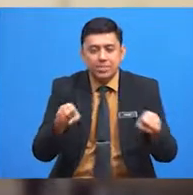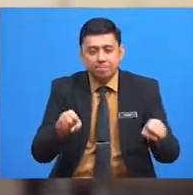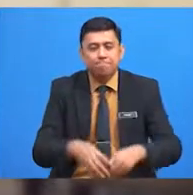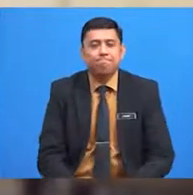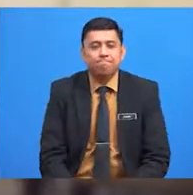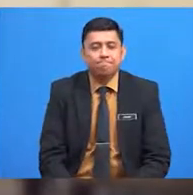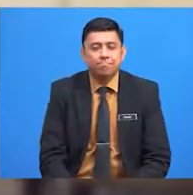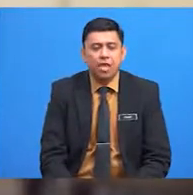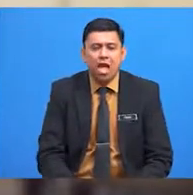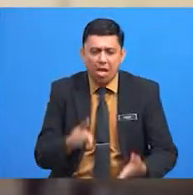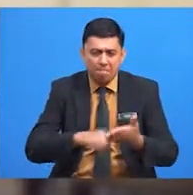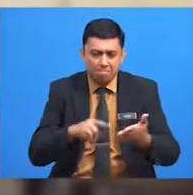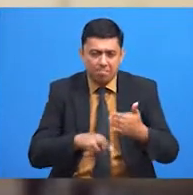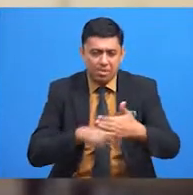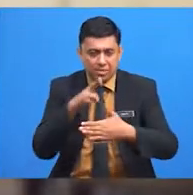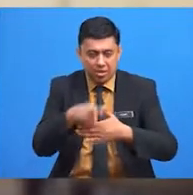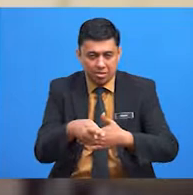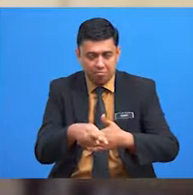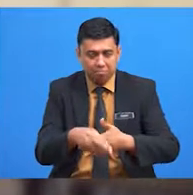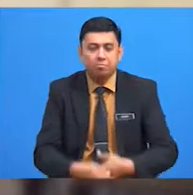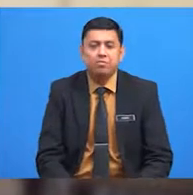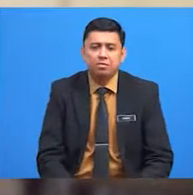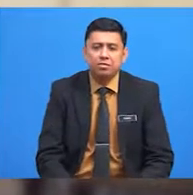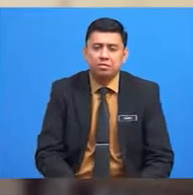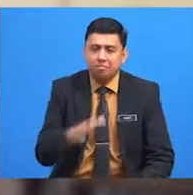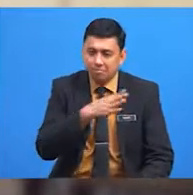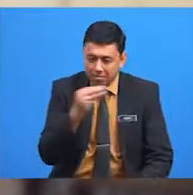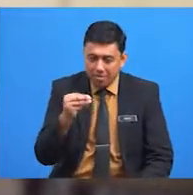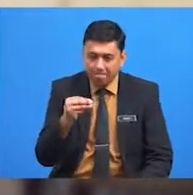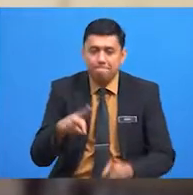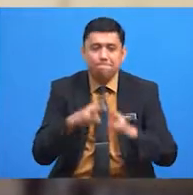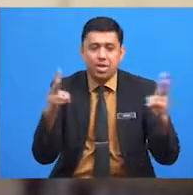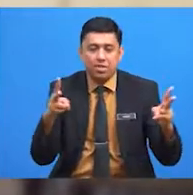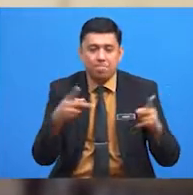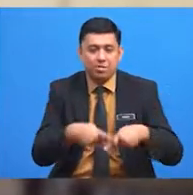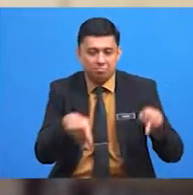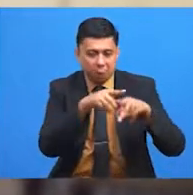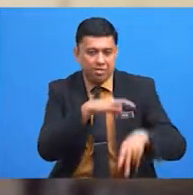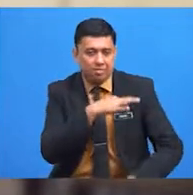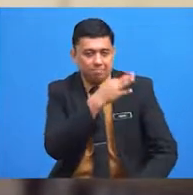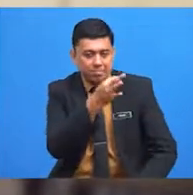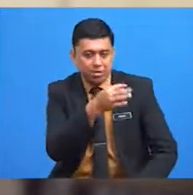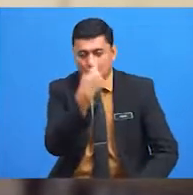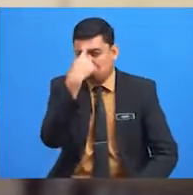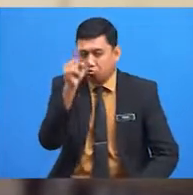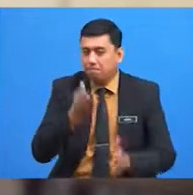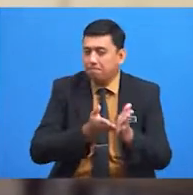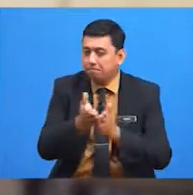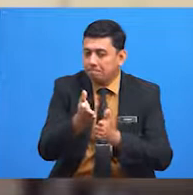apa juga rintangan pada hari ini, dan yang paling penting sentiasa bersemangat untuk